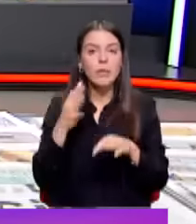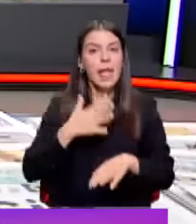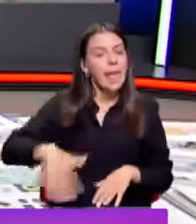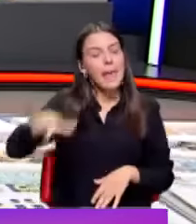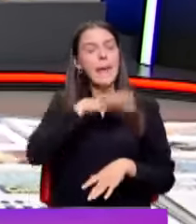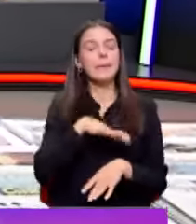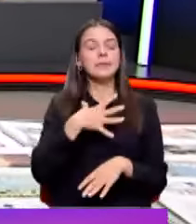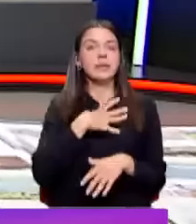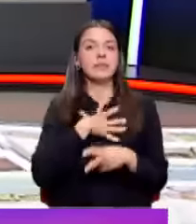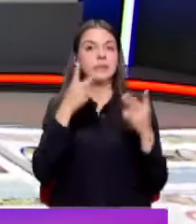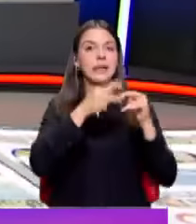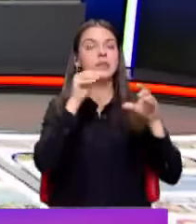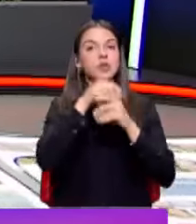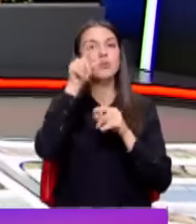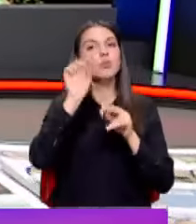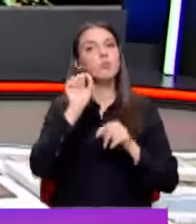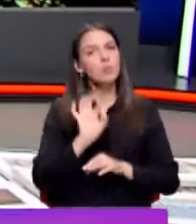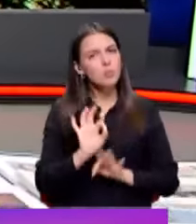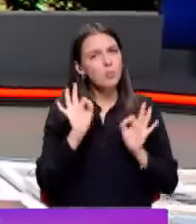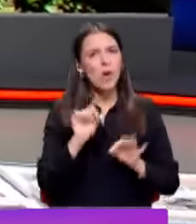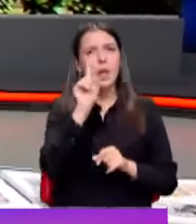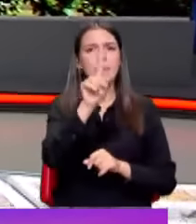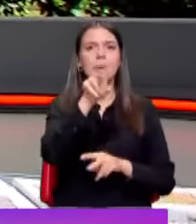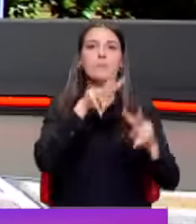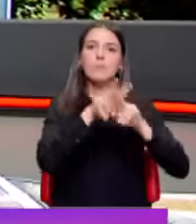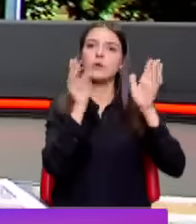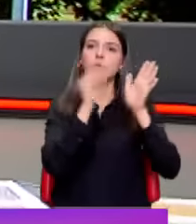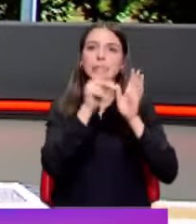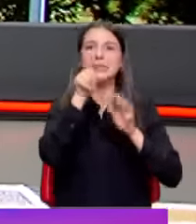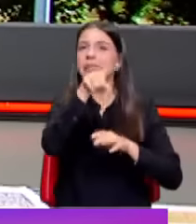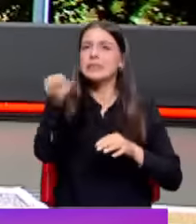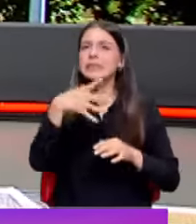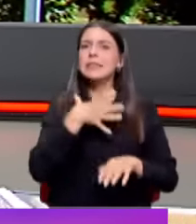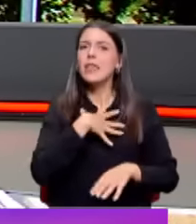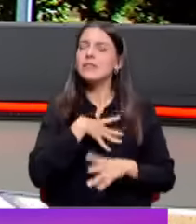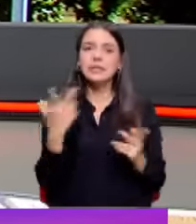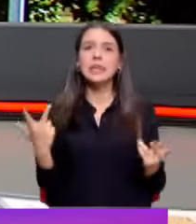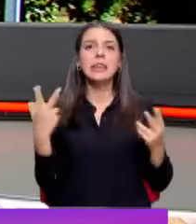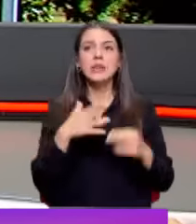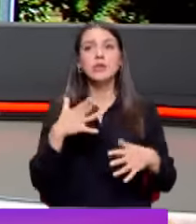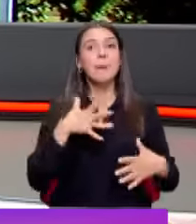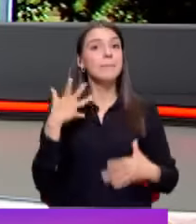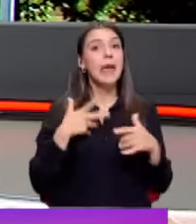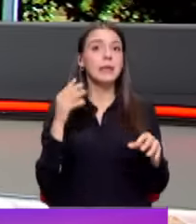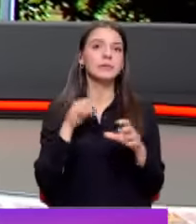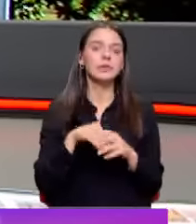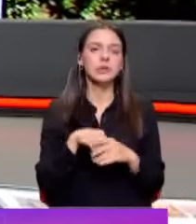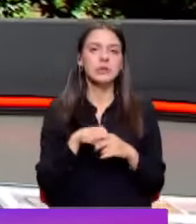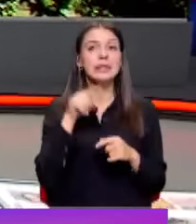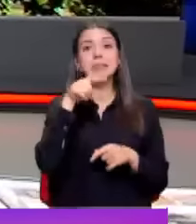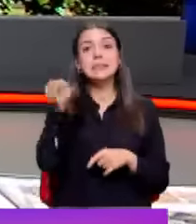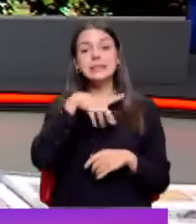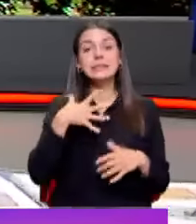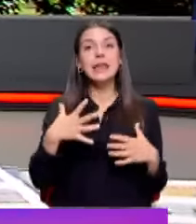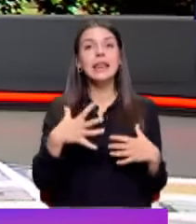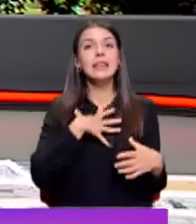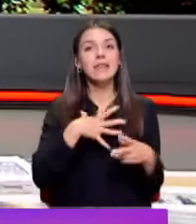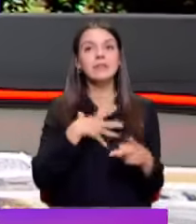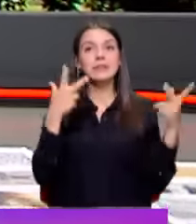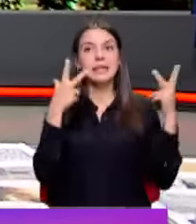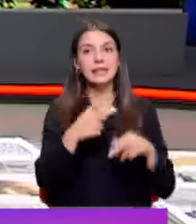nefesimizi kestiği için böyle bir başlığı tercih ettik. Sizin nefesinizi ne kesiyor merak ettiğimiz için. Sizin nefesinizi kesen